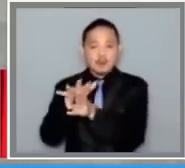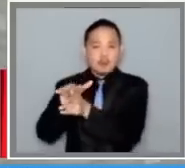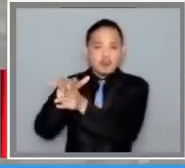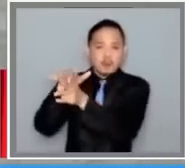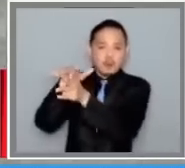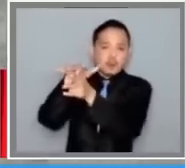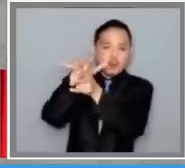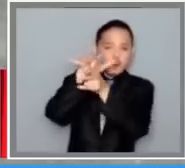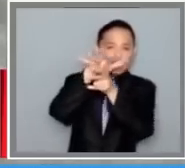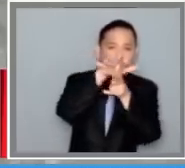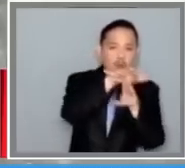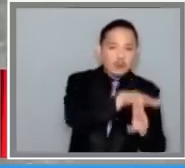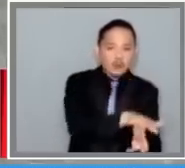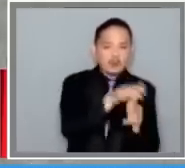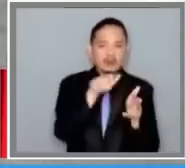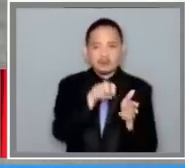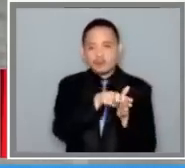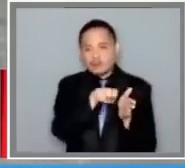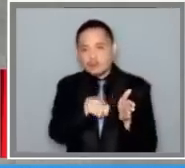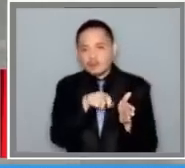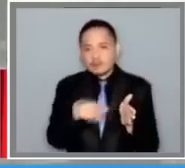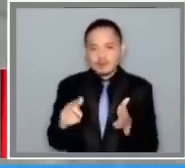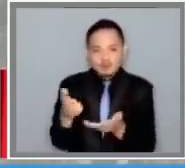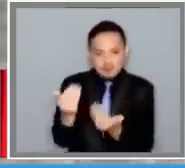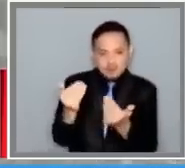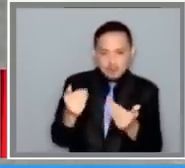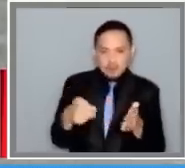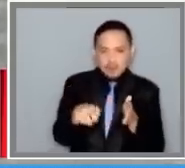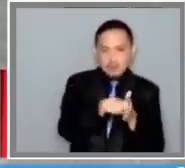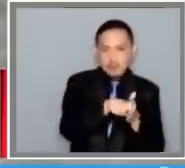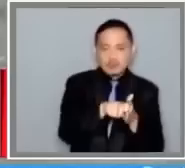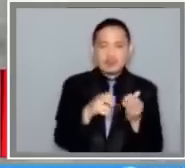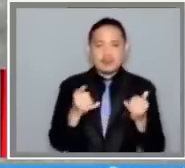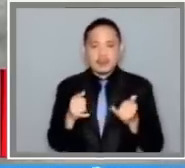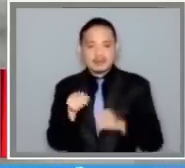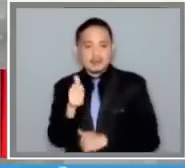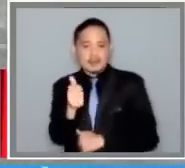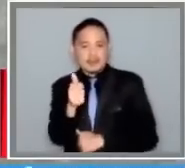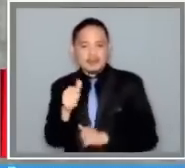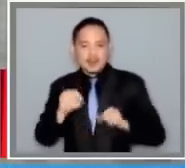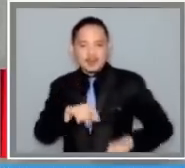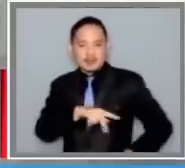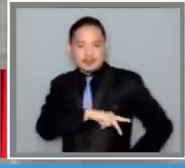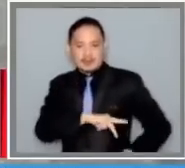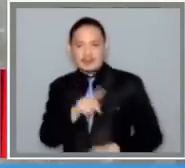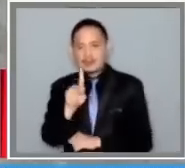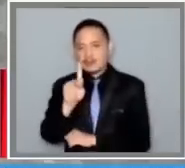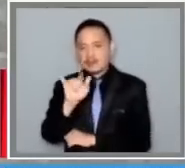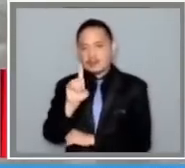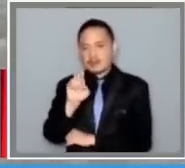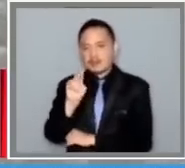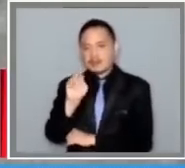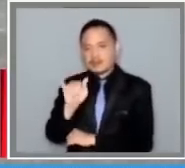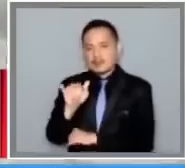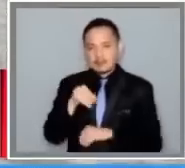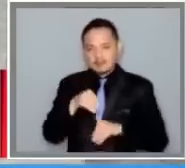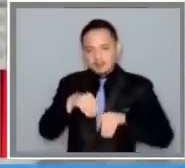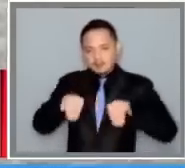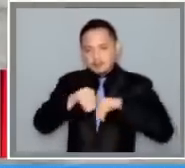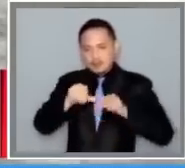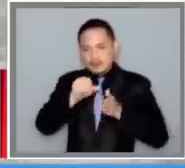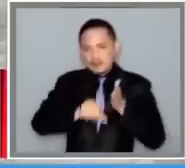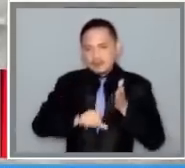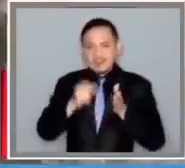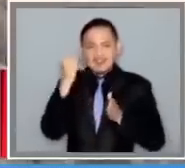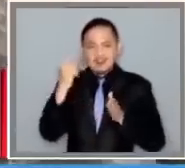na niya natanggap ang balita na pwede na siyang isailalim sa kidney transplant agad-agad. Hindi raw kasi siya makontakt ng